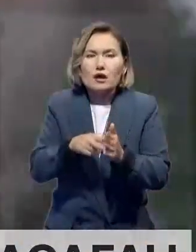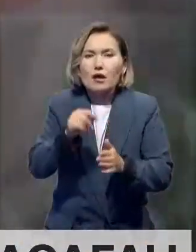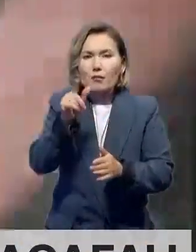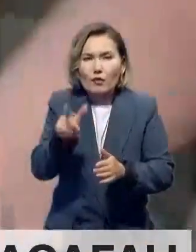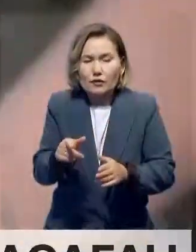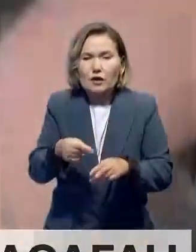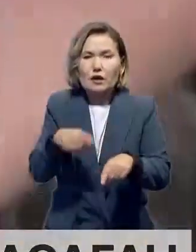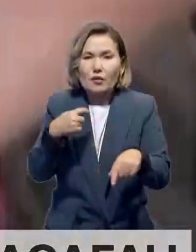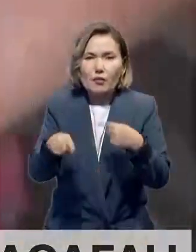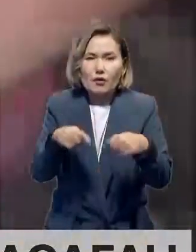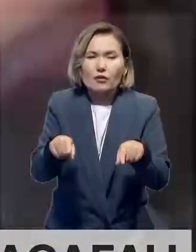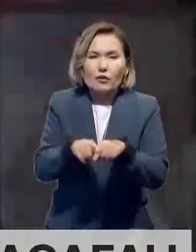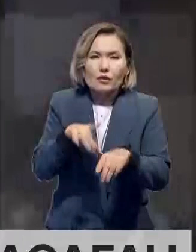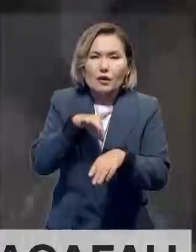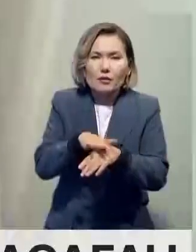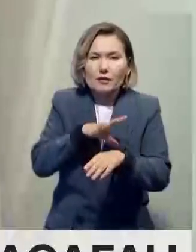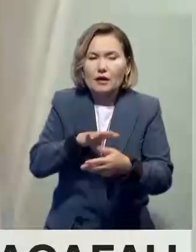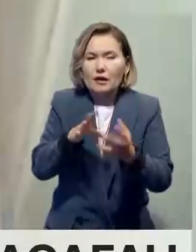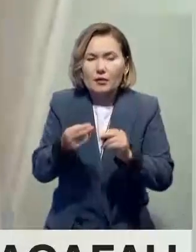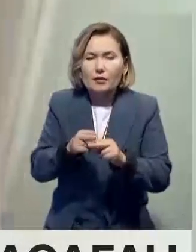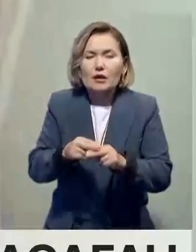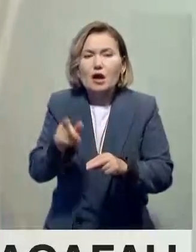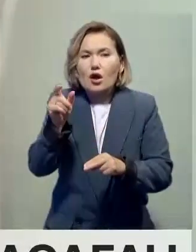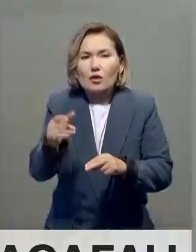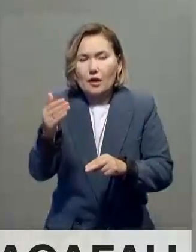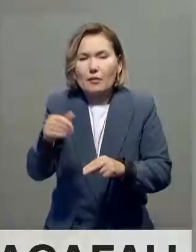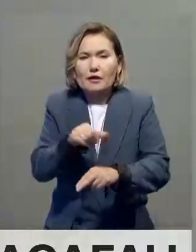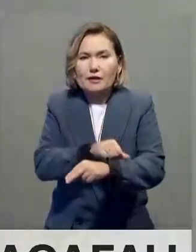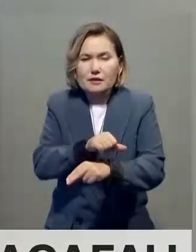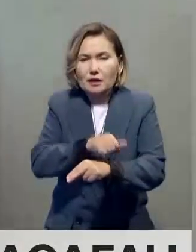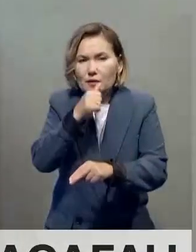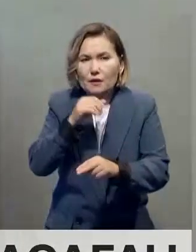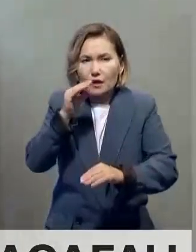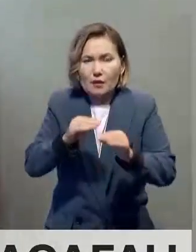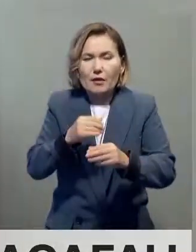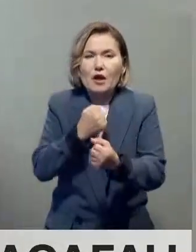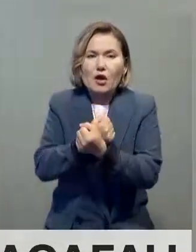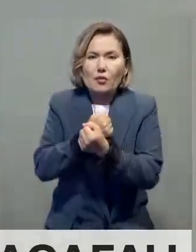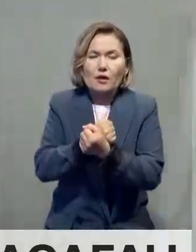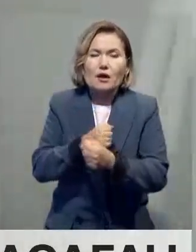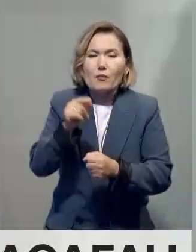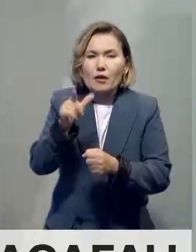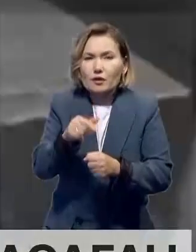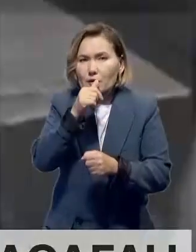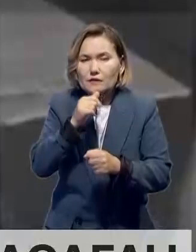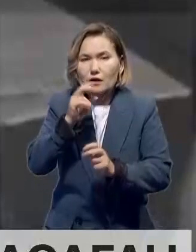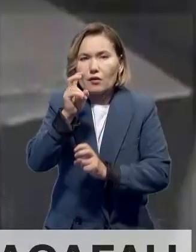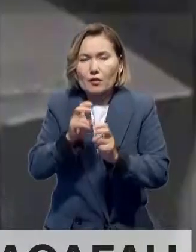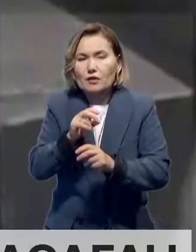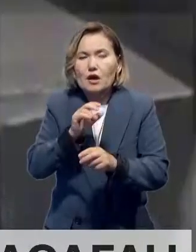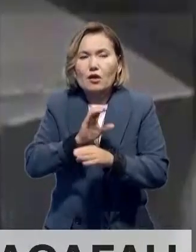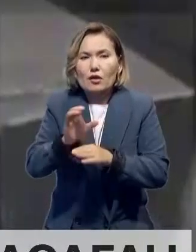орам жапсырма қағазы да әшкерленді. Осылайша тұрғын үйін есепке дайындап, қолдан спирттік ішімдік жасайтын жасырын цехқа